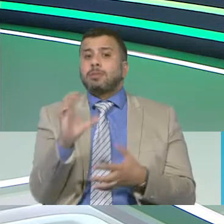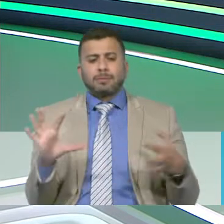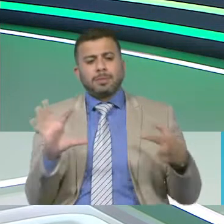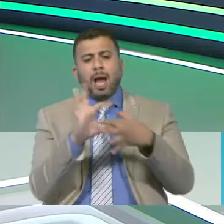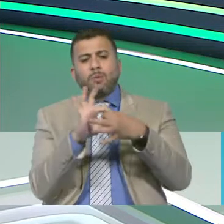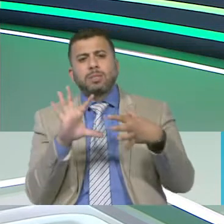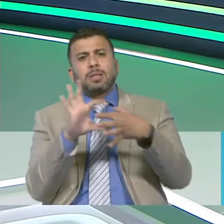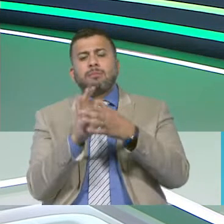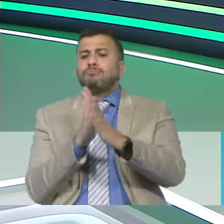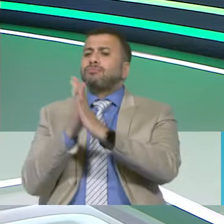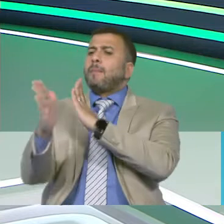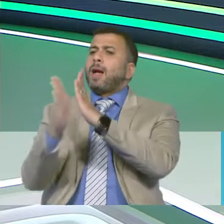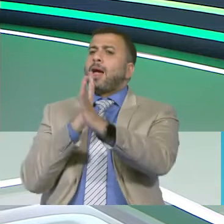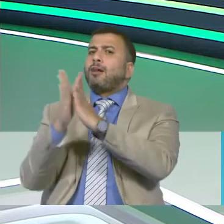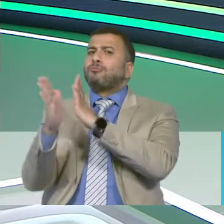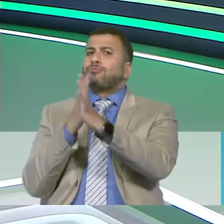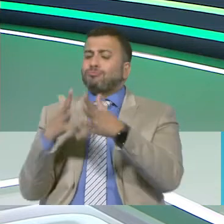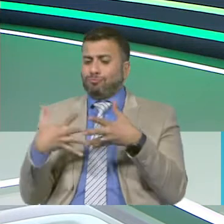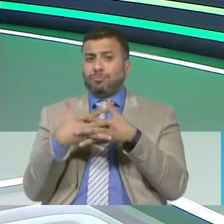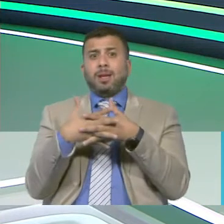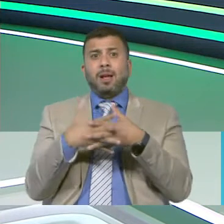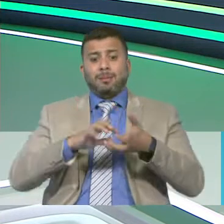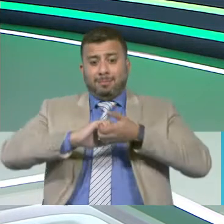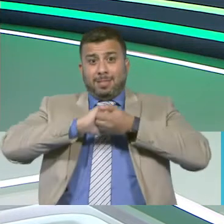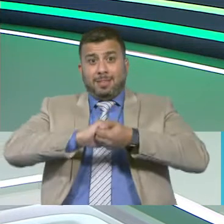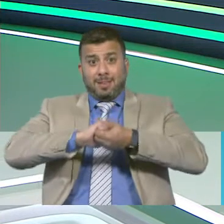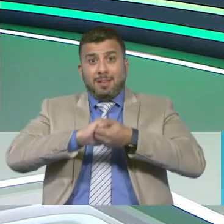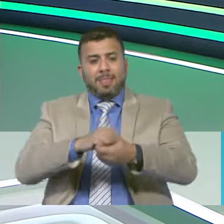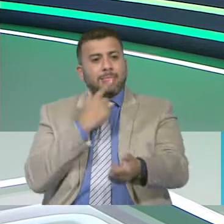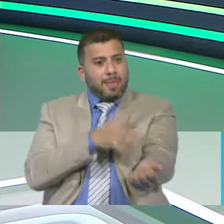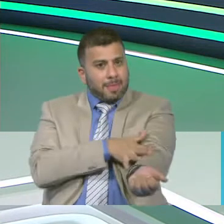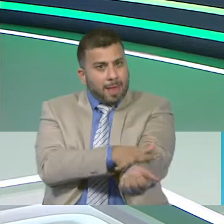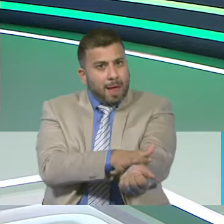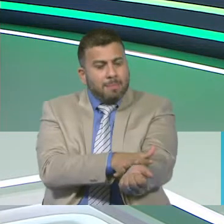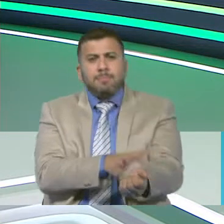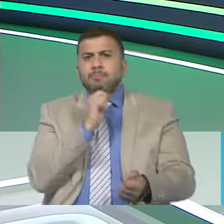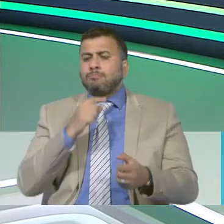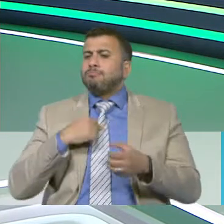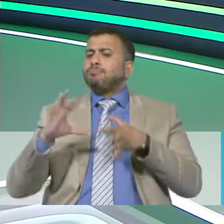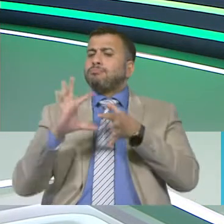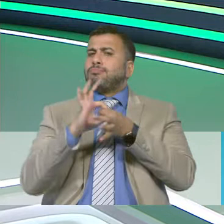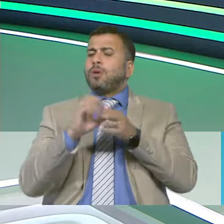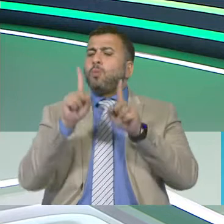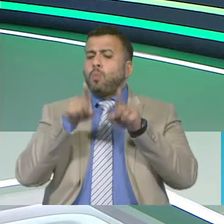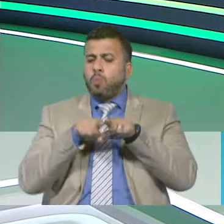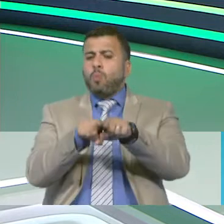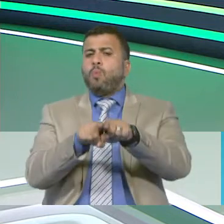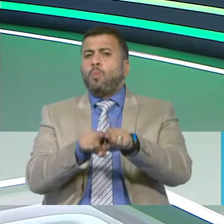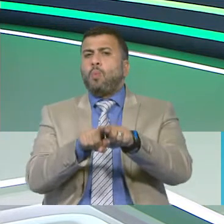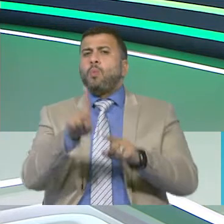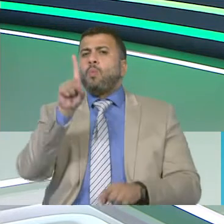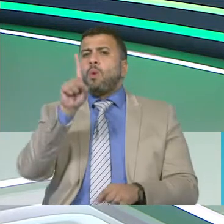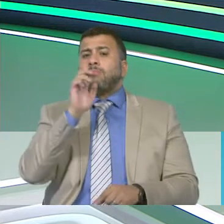للتعاون والتبادل المشترك تعززه روابط الدم والإرث والمصير المشترك بين البلدين، بعدما